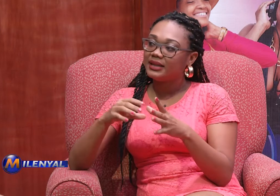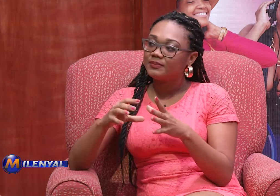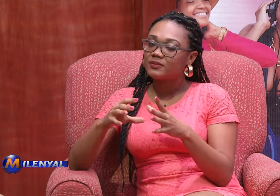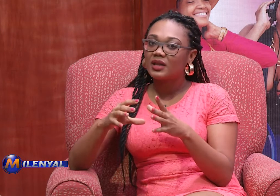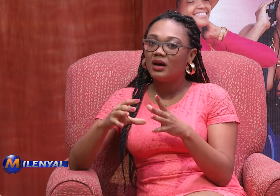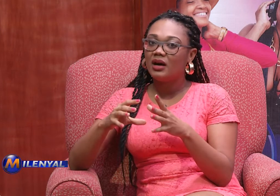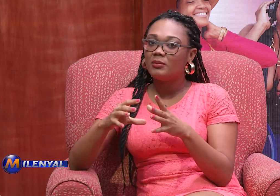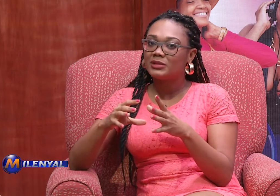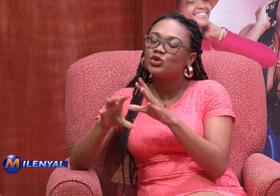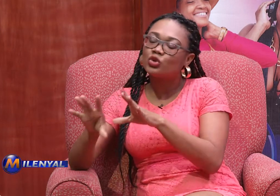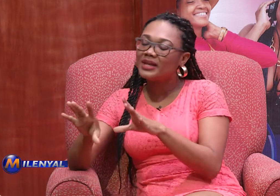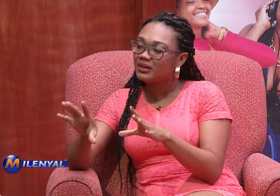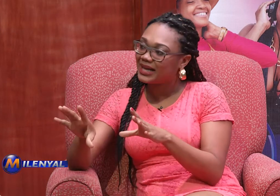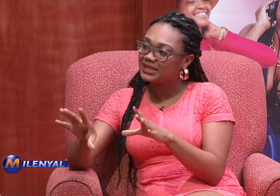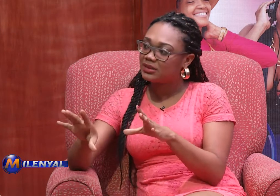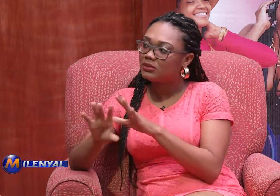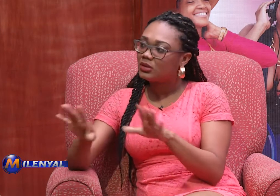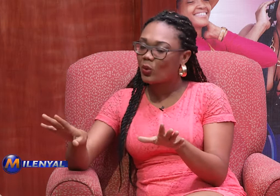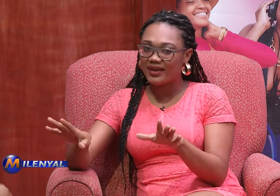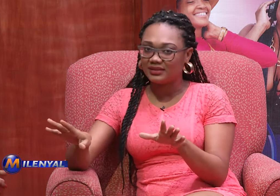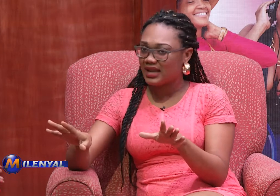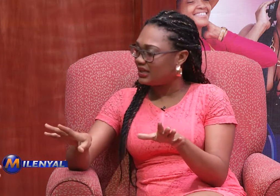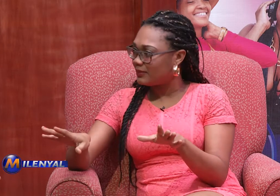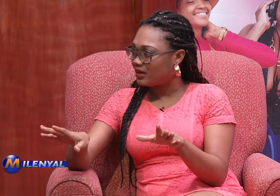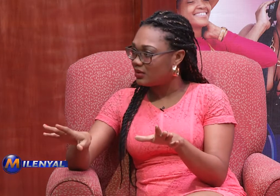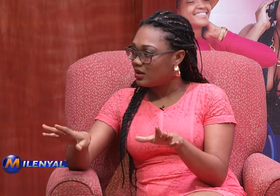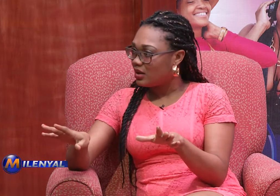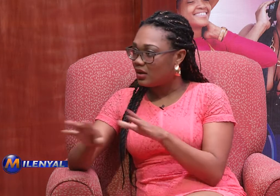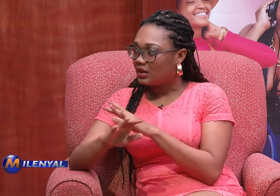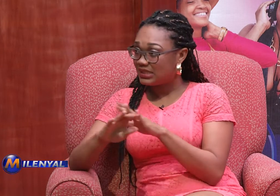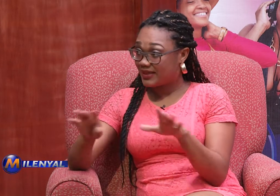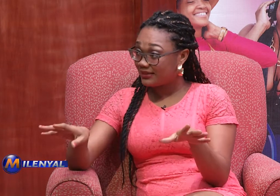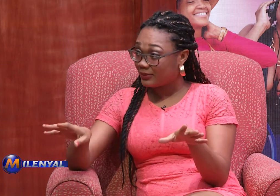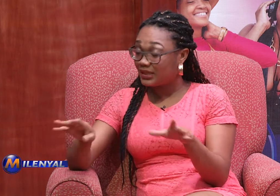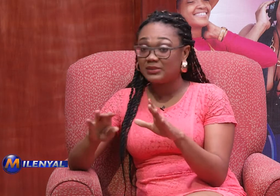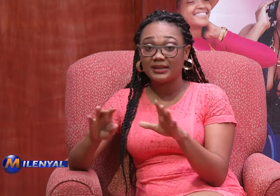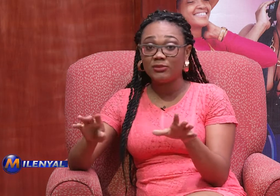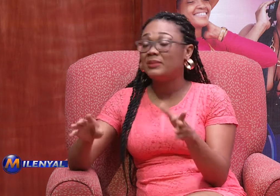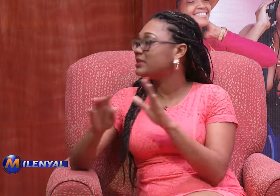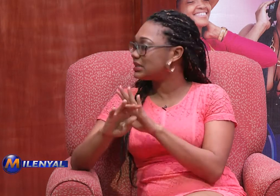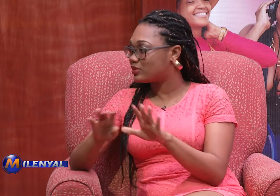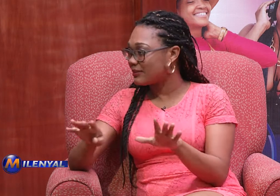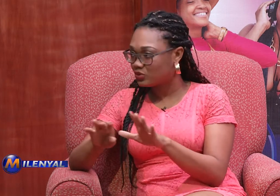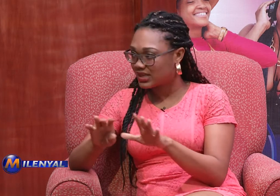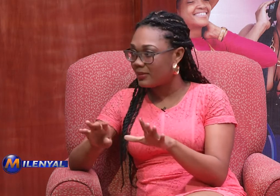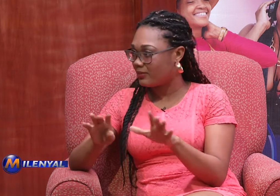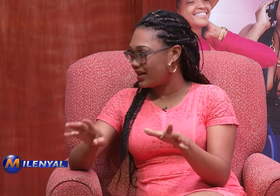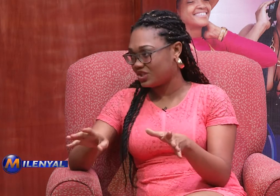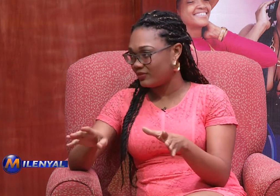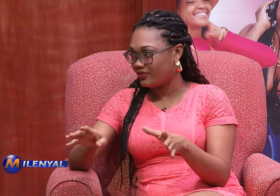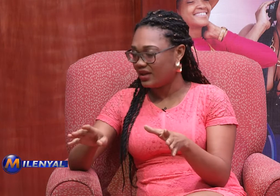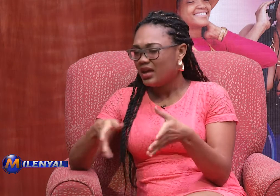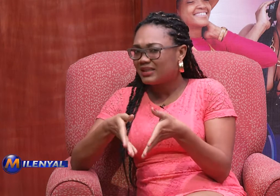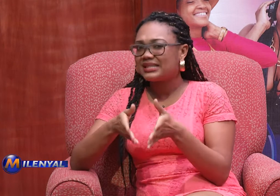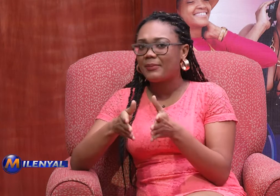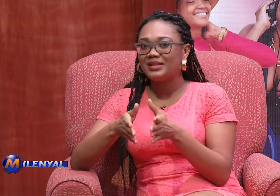évite qui surtout met en pratique 3 R dans la Ilama. Respecter tête moi respecter moi et puis me responsable de tout ça moi même m'engager